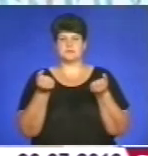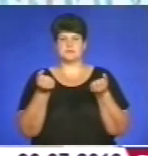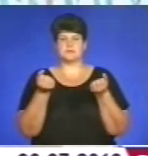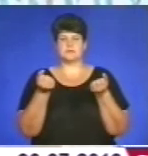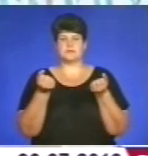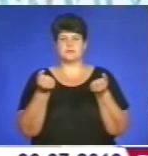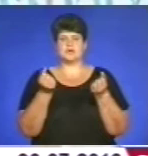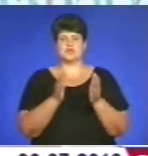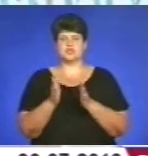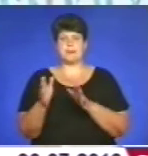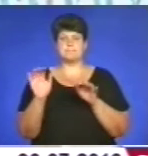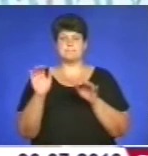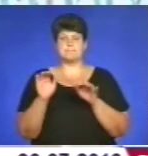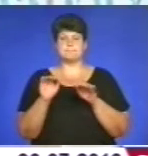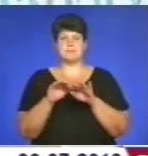режима плавання